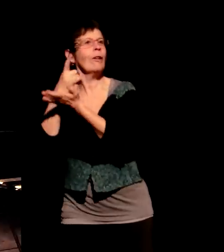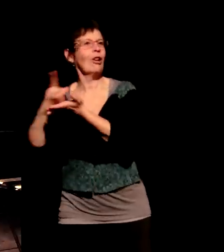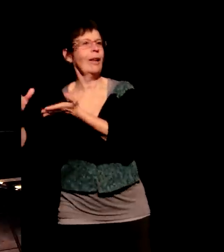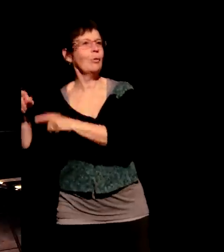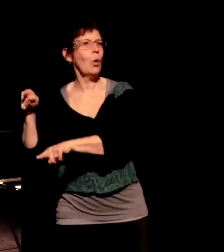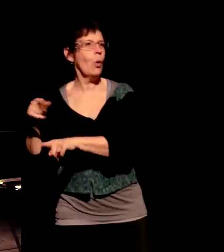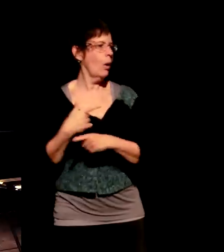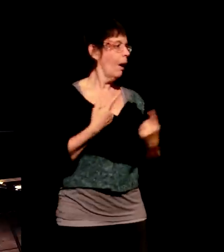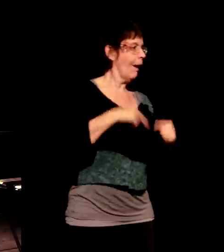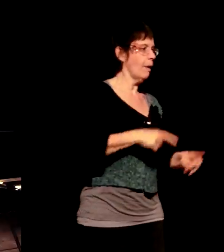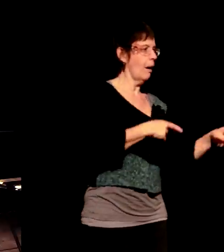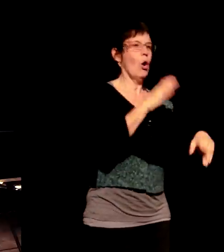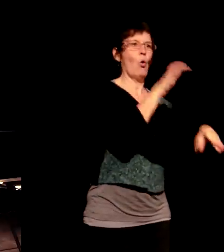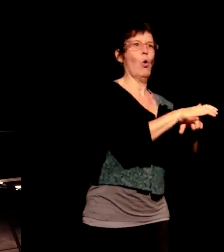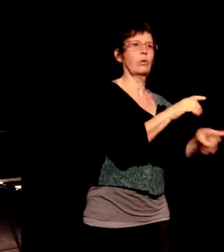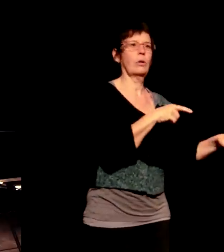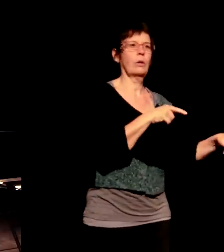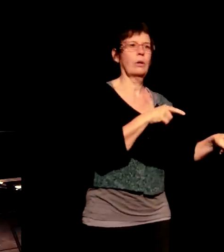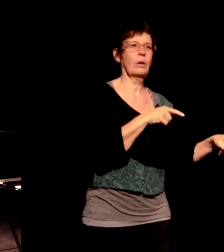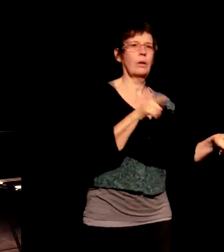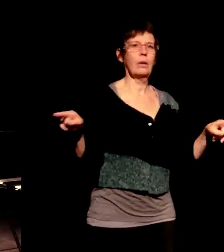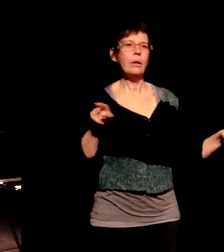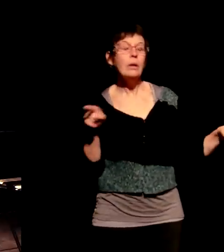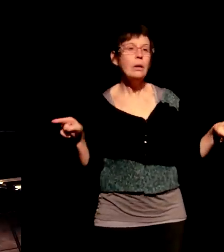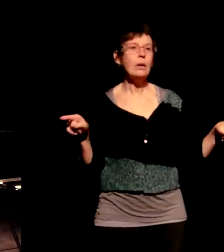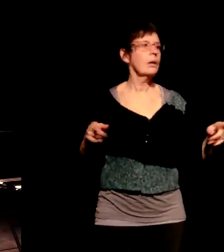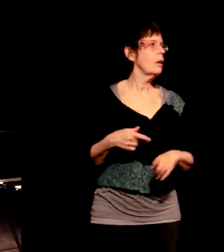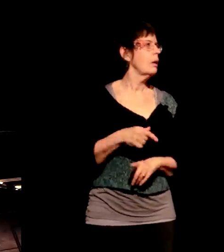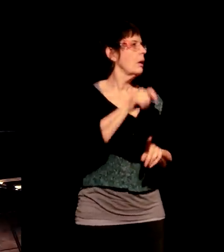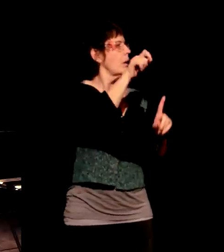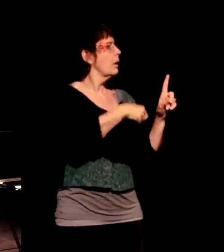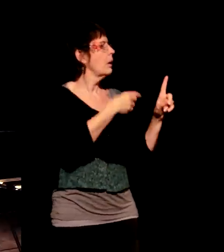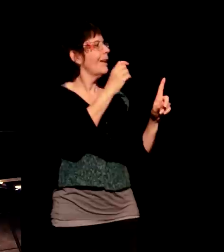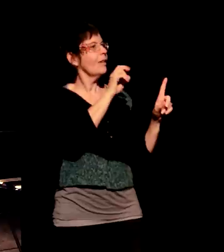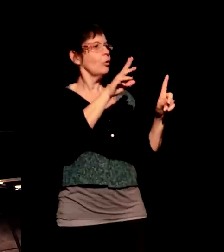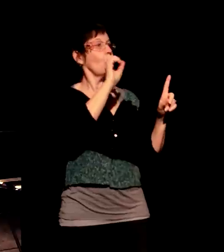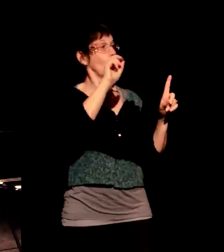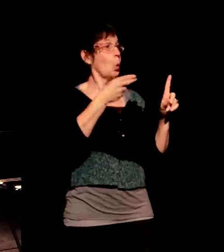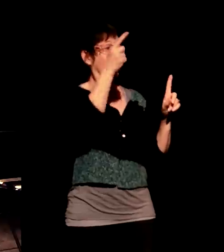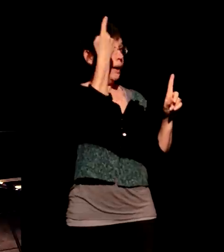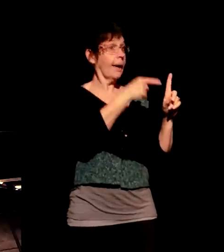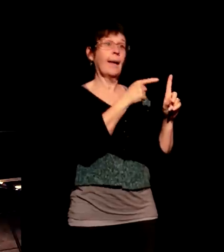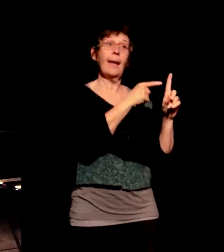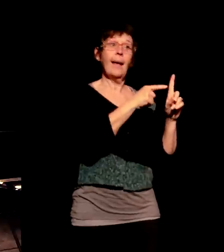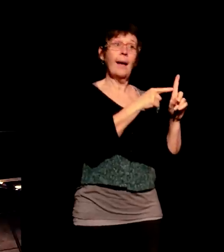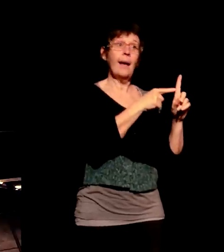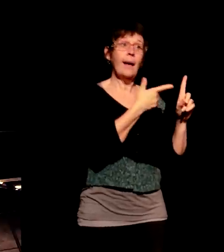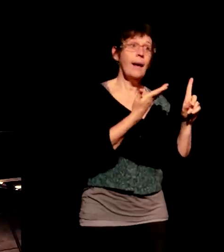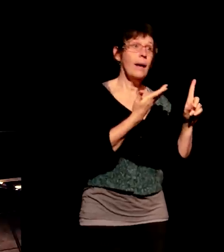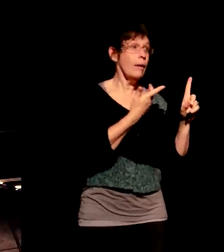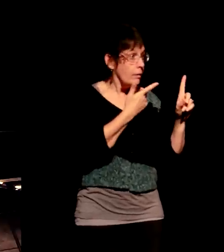énormément de gens qui condamnent. Voilà. Et en plus, dans le cas de Dieudonné, il y a un truc particulier. C'est que c'est pas qu'il a été sanctionné seulement